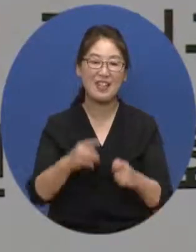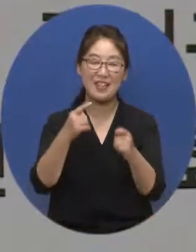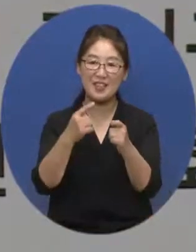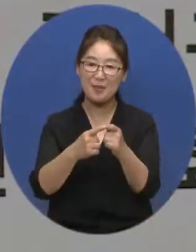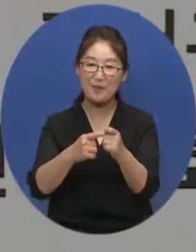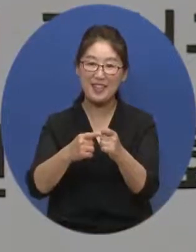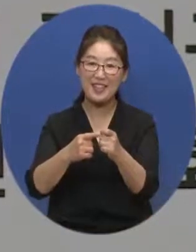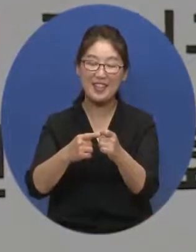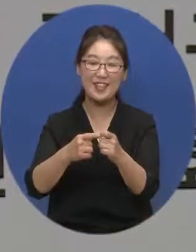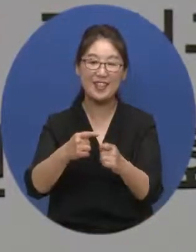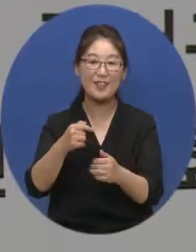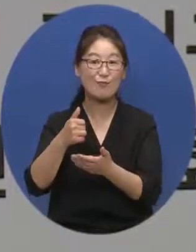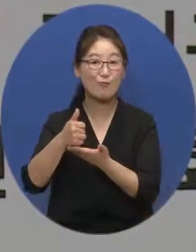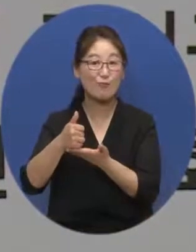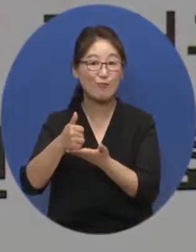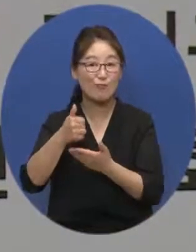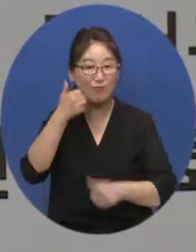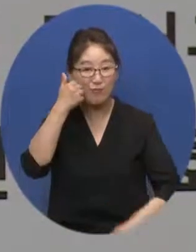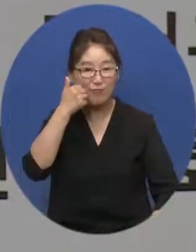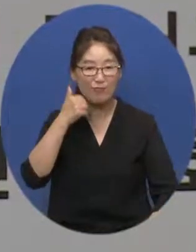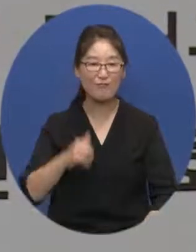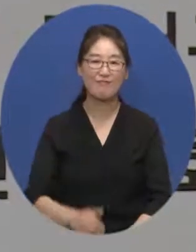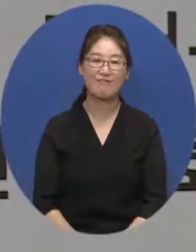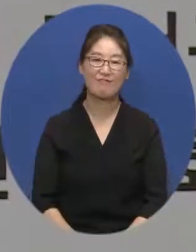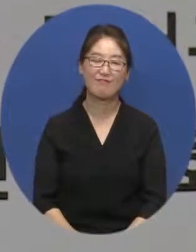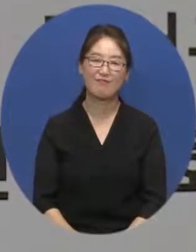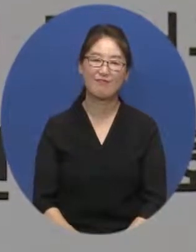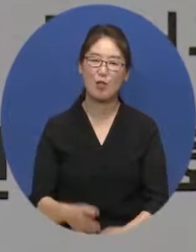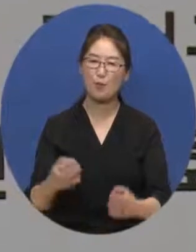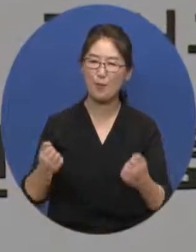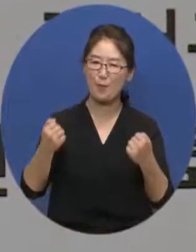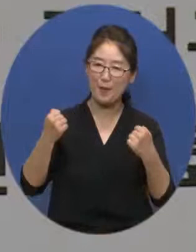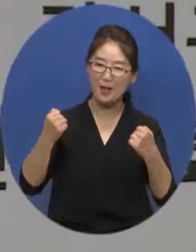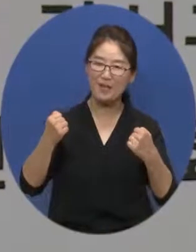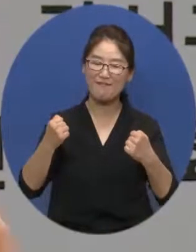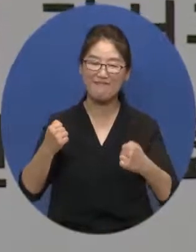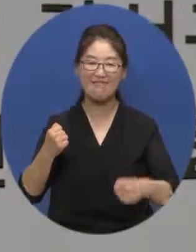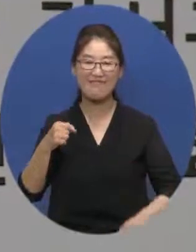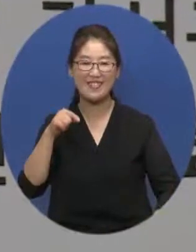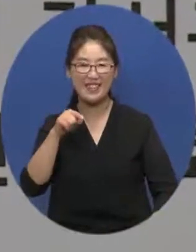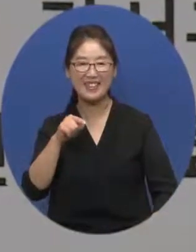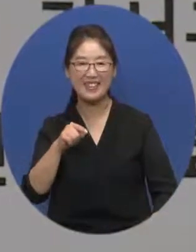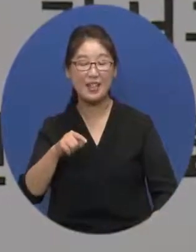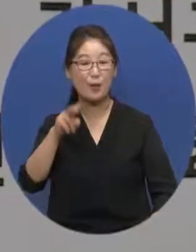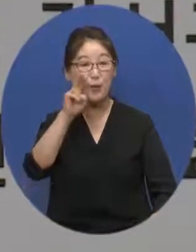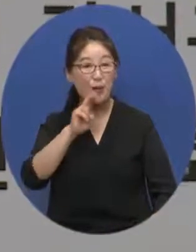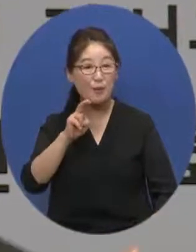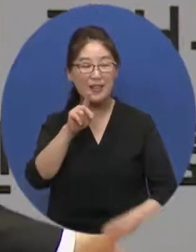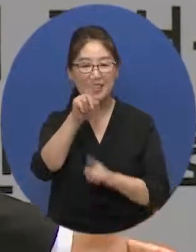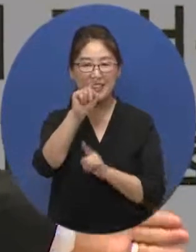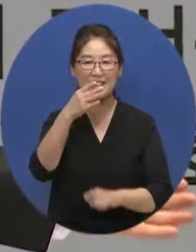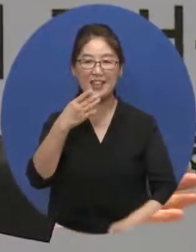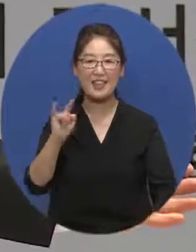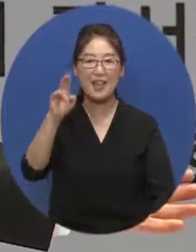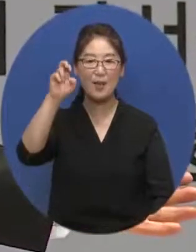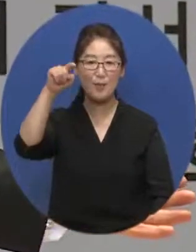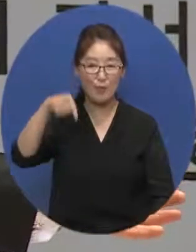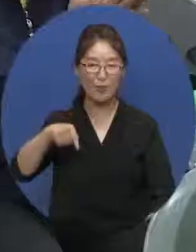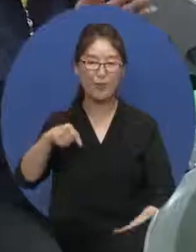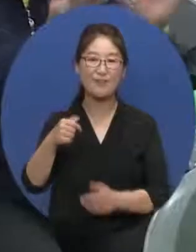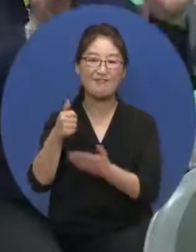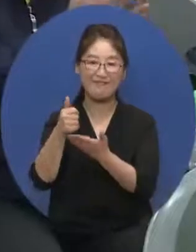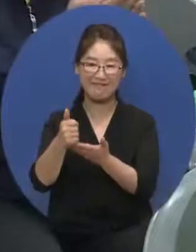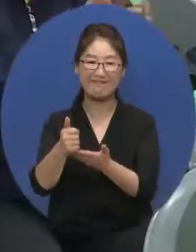아주 굉장히 심플하고 파워력이 있는 것 같습니다. 이태무 씨를 소개합니다. 큰 박수로 맞이해